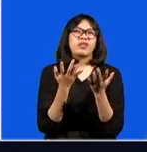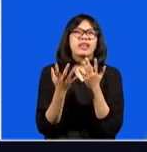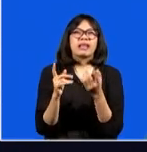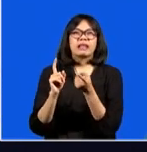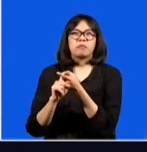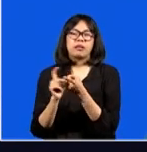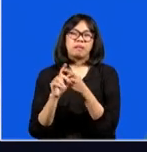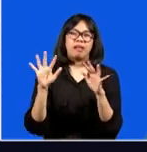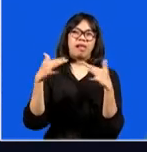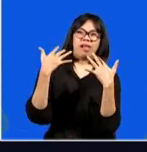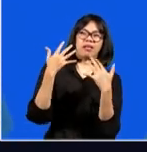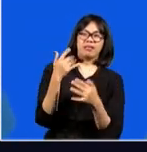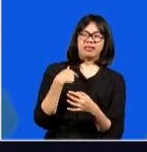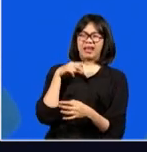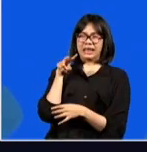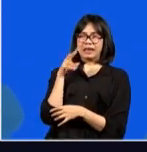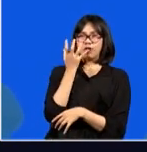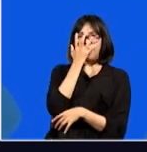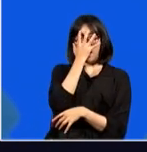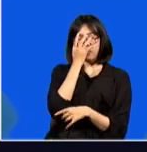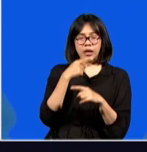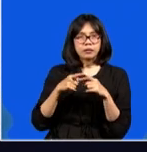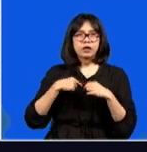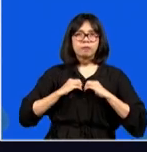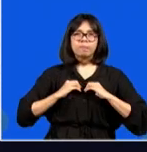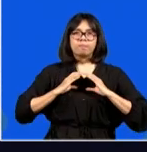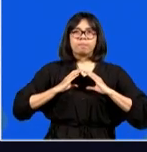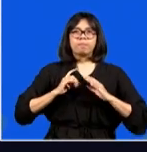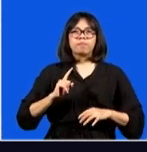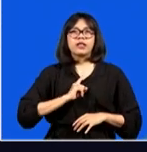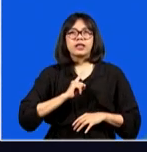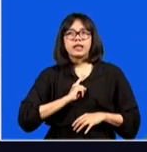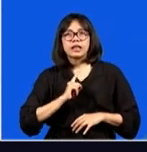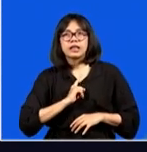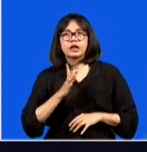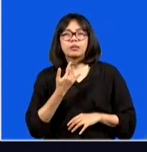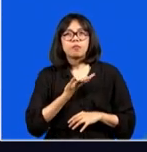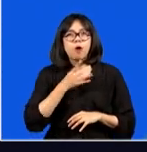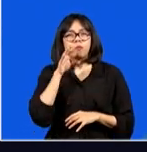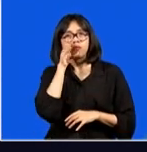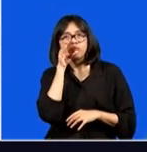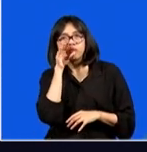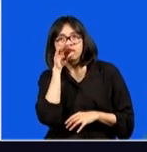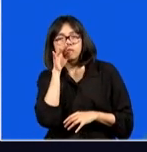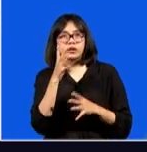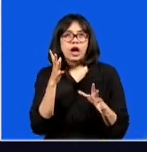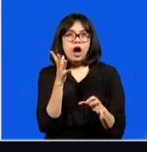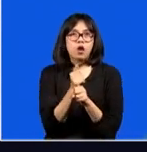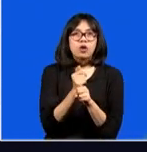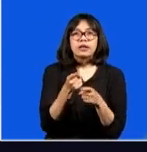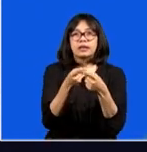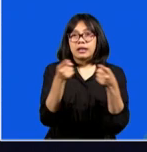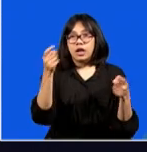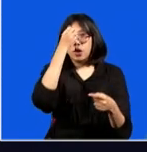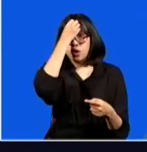teman-teman saya dari situlah saya belajar kepercayaan diri untuk public speaking Dan dari situ terasa jadi jangan pernah lupa